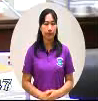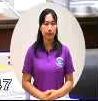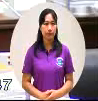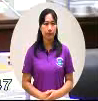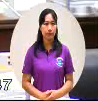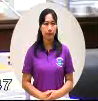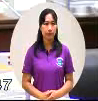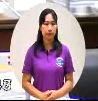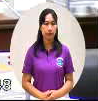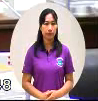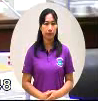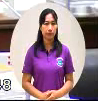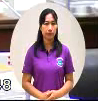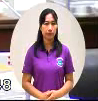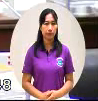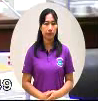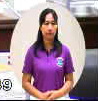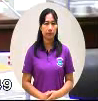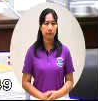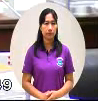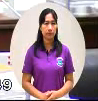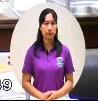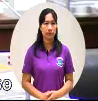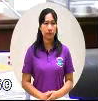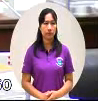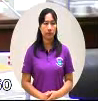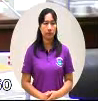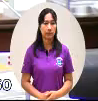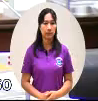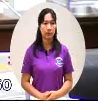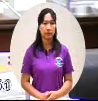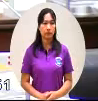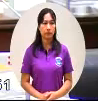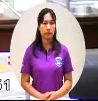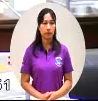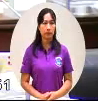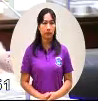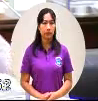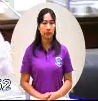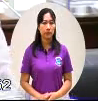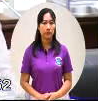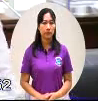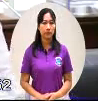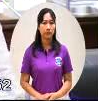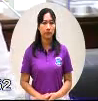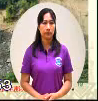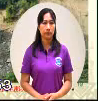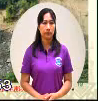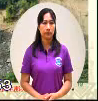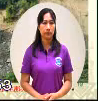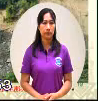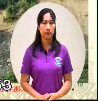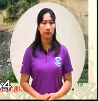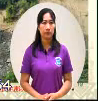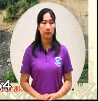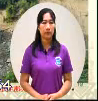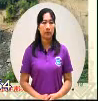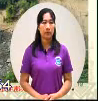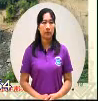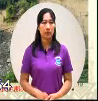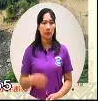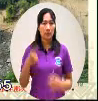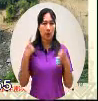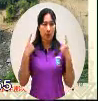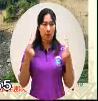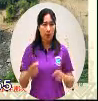下一页这个已经不要看了这个刚刚好我想沿乡的